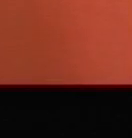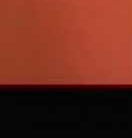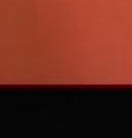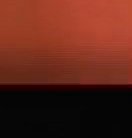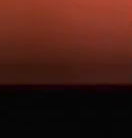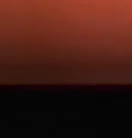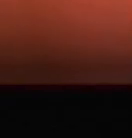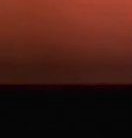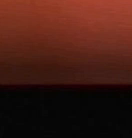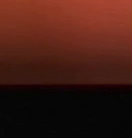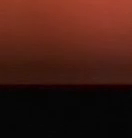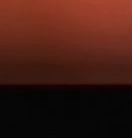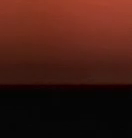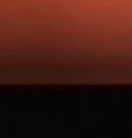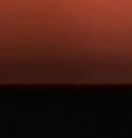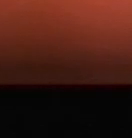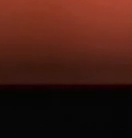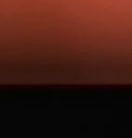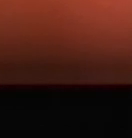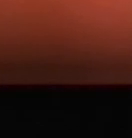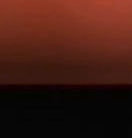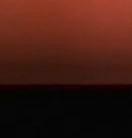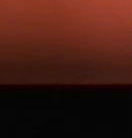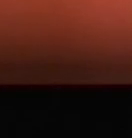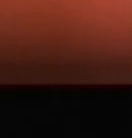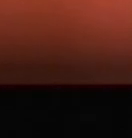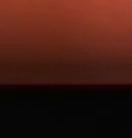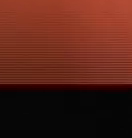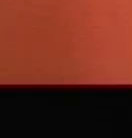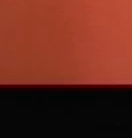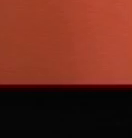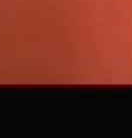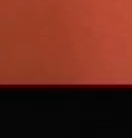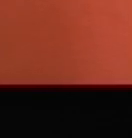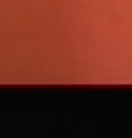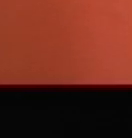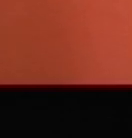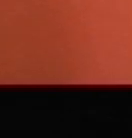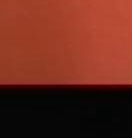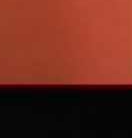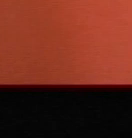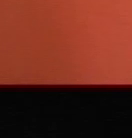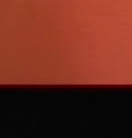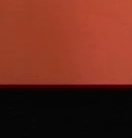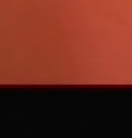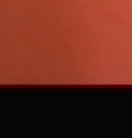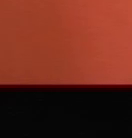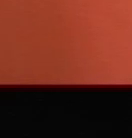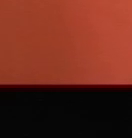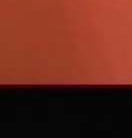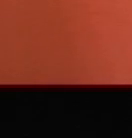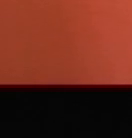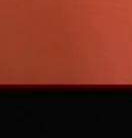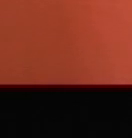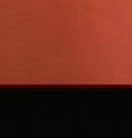вітання в ефірі. Тема дня рівно 101 рік тому українці заявили, що хочуть бути єдиною нероздільною державою від заходу до сходу.